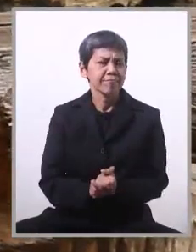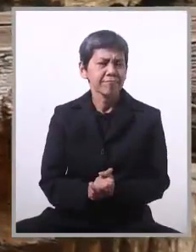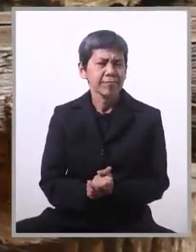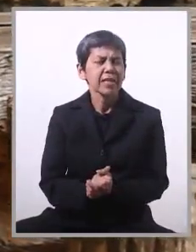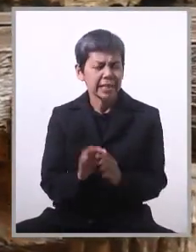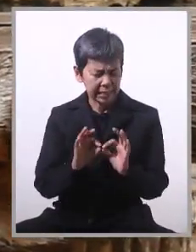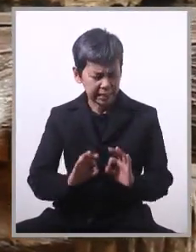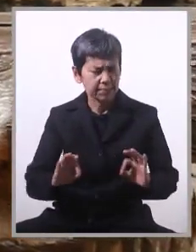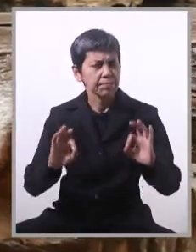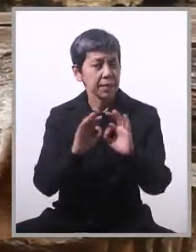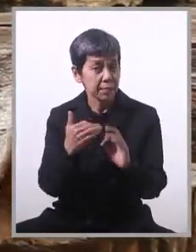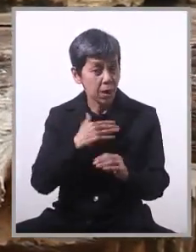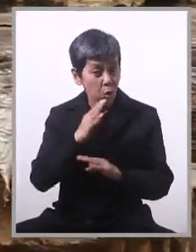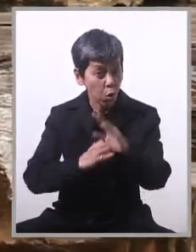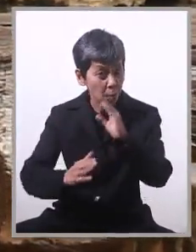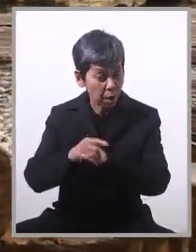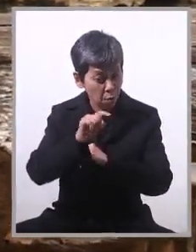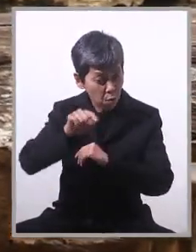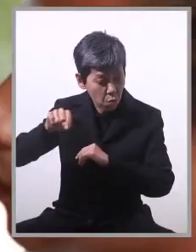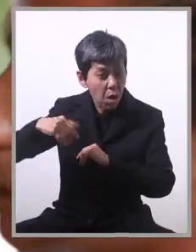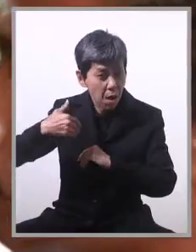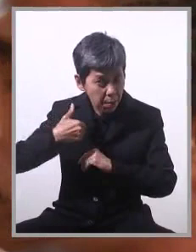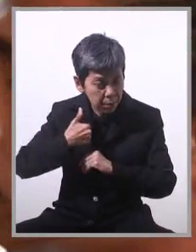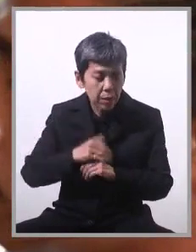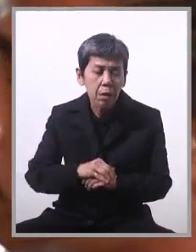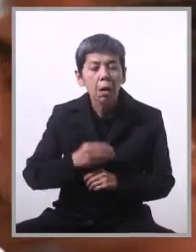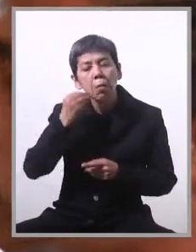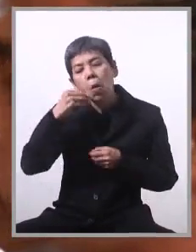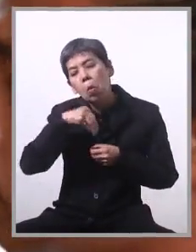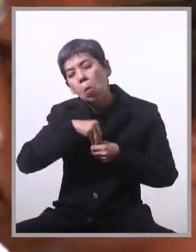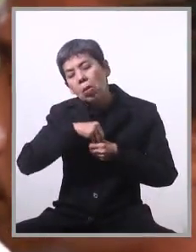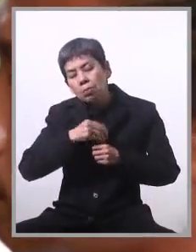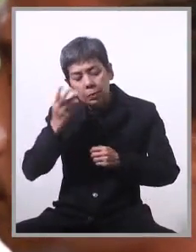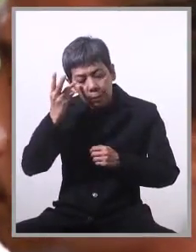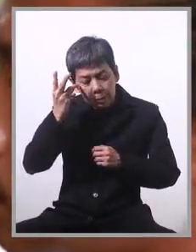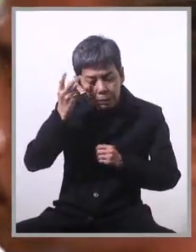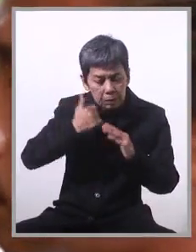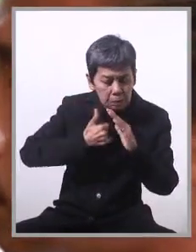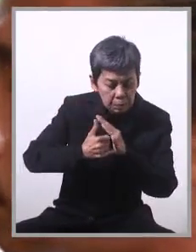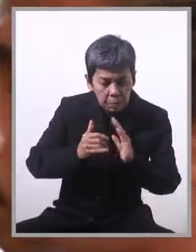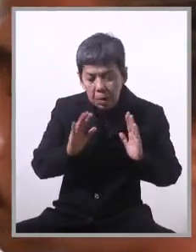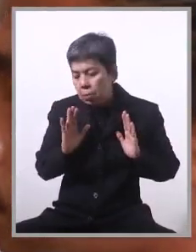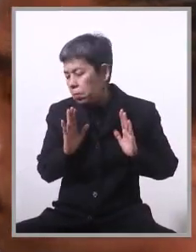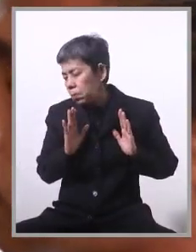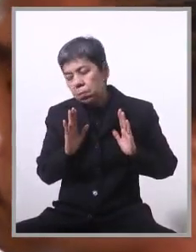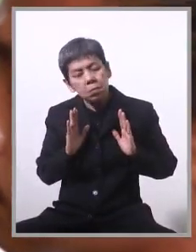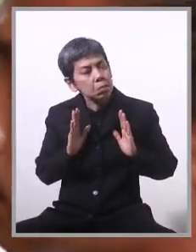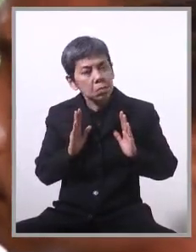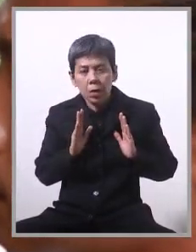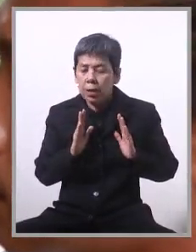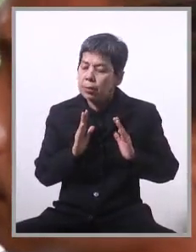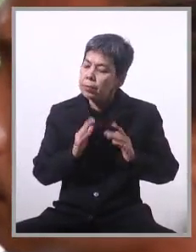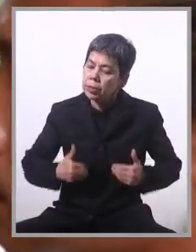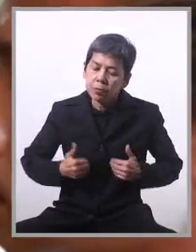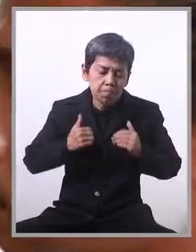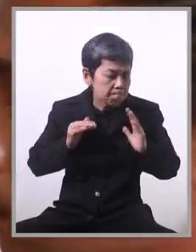สำคัญเลยยังมีคนพิการอีกจำนวนมากที่ยังนอนอยู่กับบ้านที่ยังไม่กล้าที่จะก้าวออกจากบ้านมาไม่กล้าที่จะออกมา